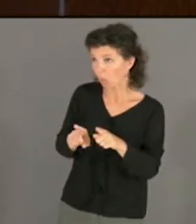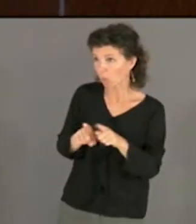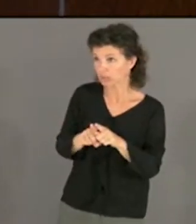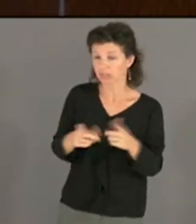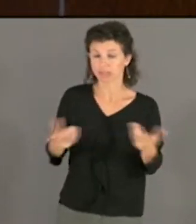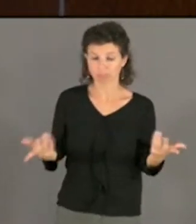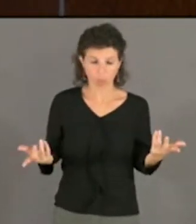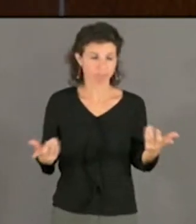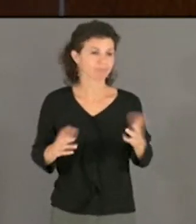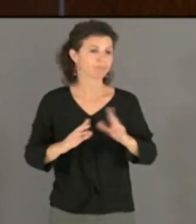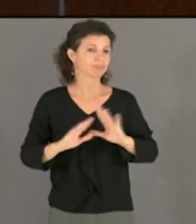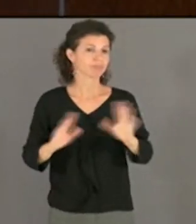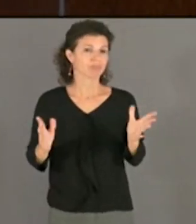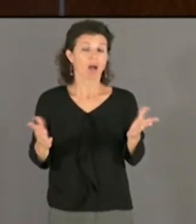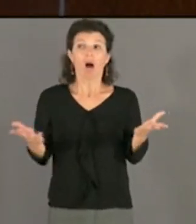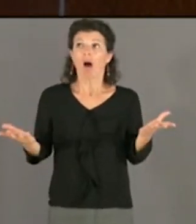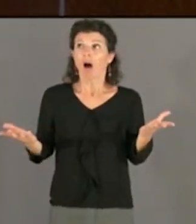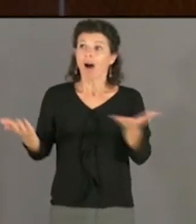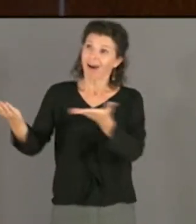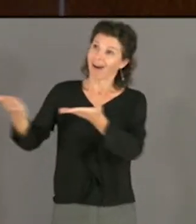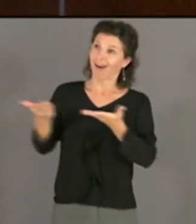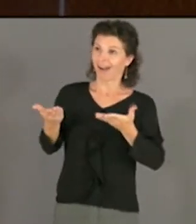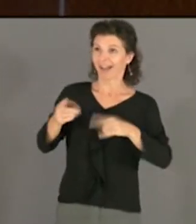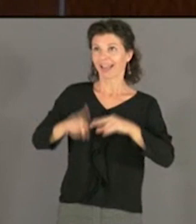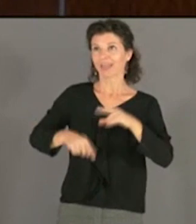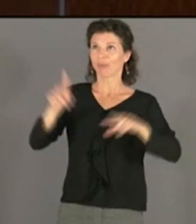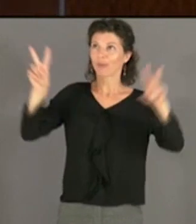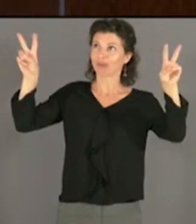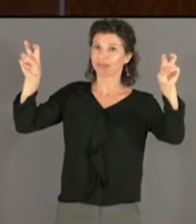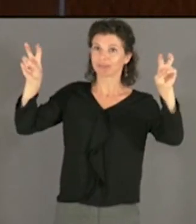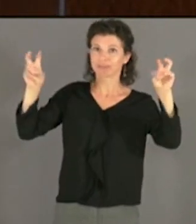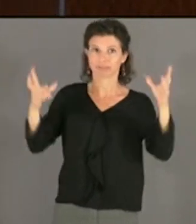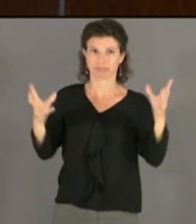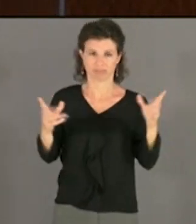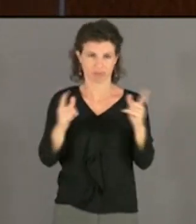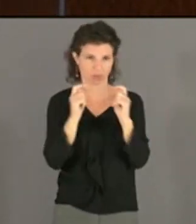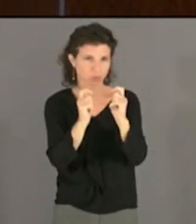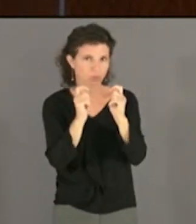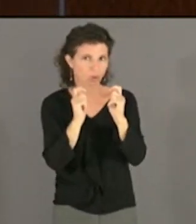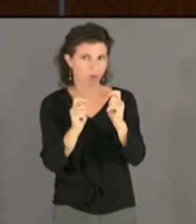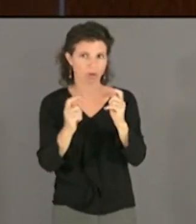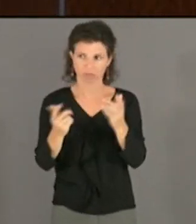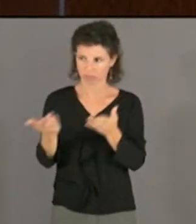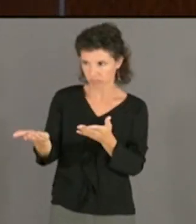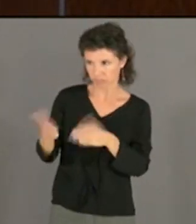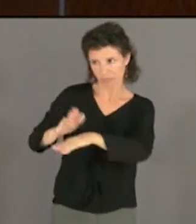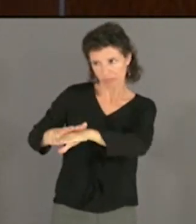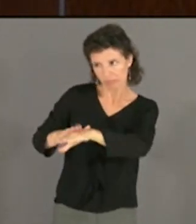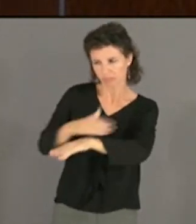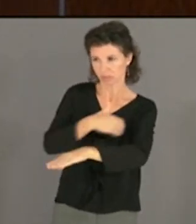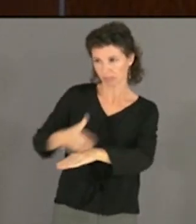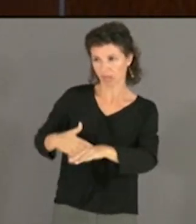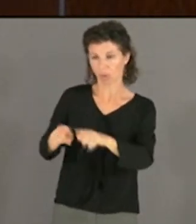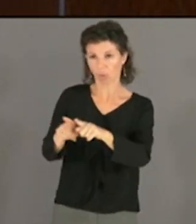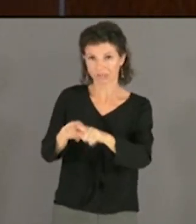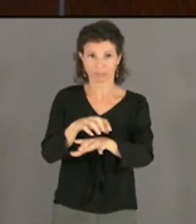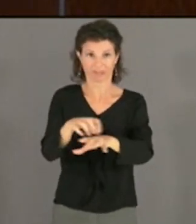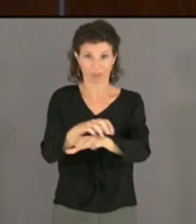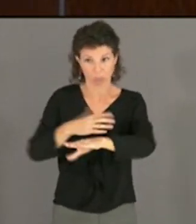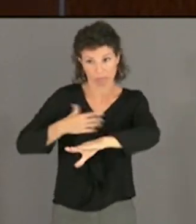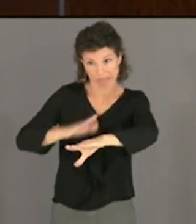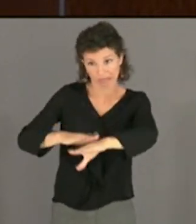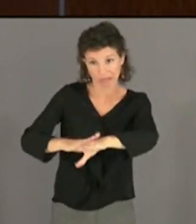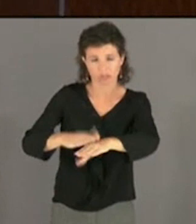Marseille. Mais on nous dit que c'est un cadeau. Je voudrais alerter la municipalité et la préfecture, comme je l'ai déjà fait depuis des